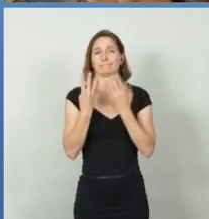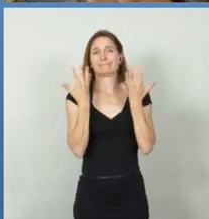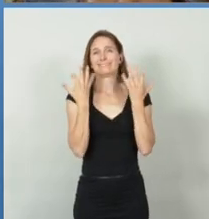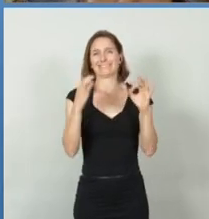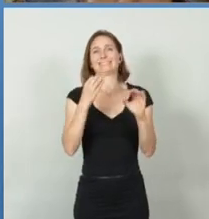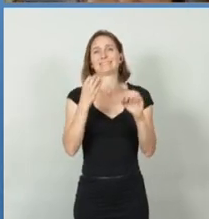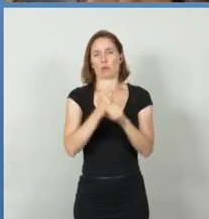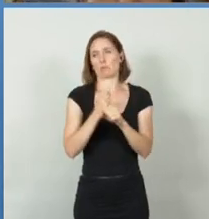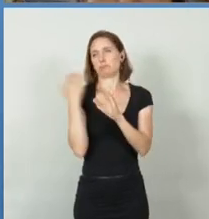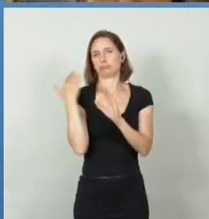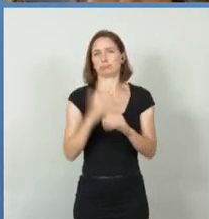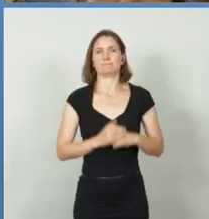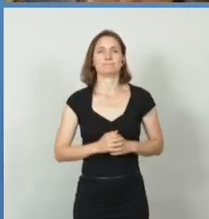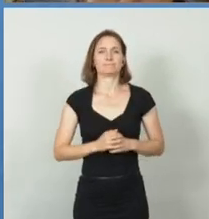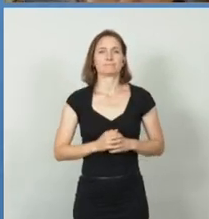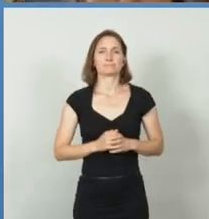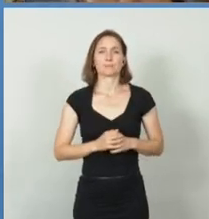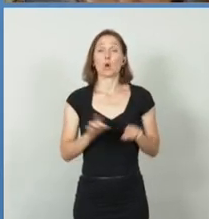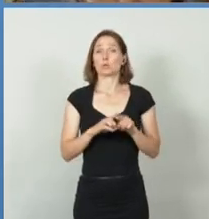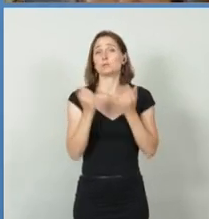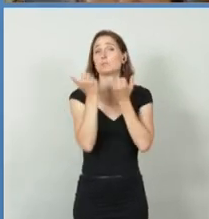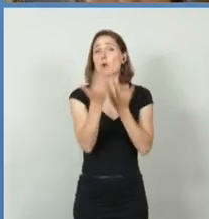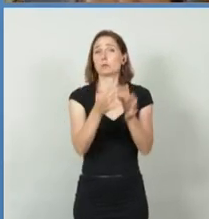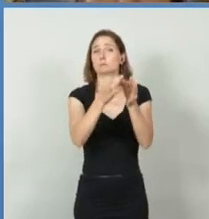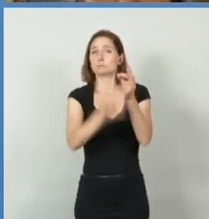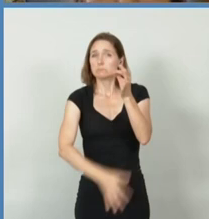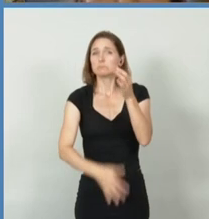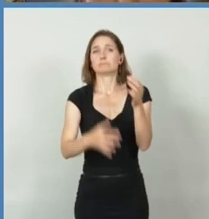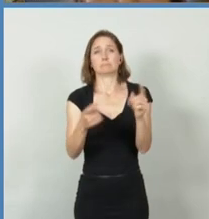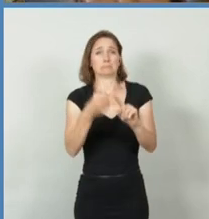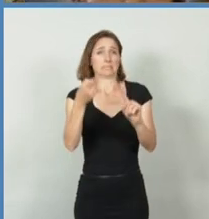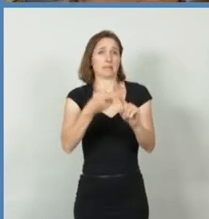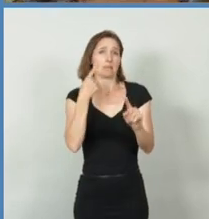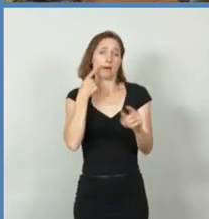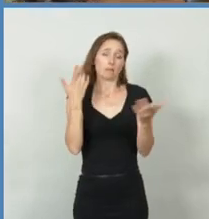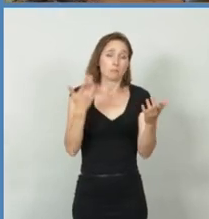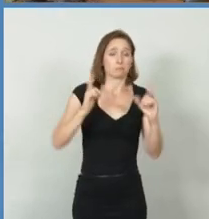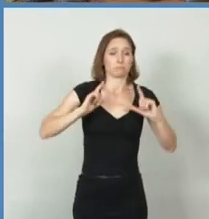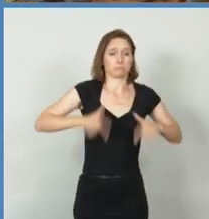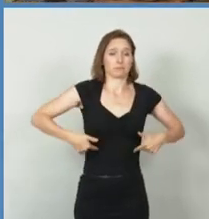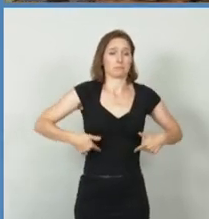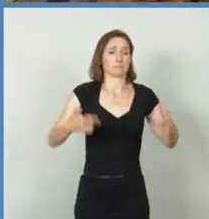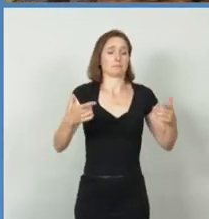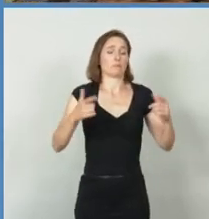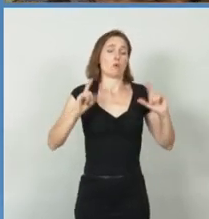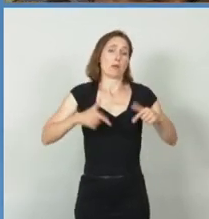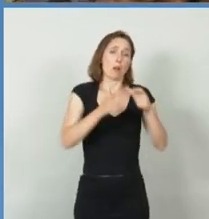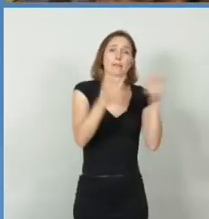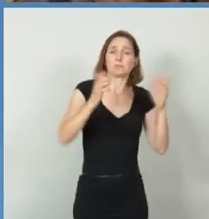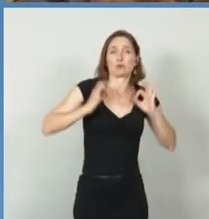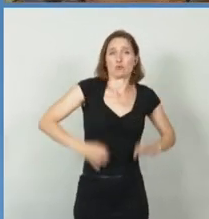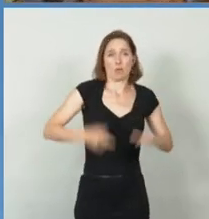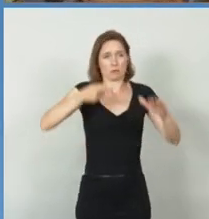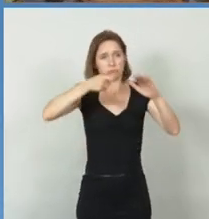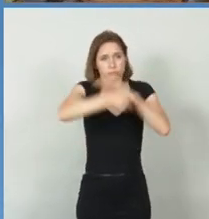nous sommes également des dispositifs spécifiques une aide aux établissements scolaires en finançant des séjours en Europe notamment une aide aux jeunes dont le